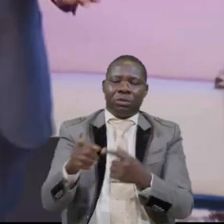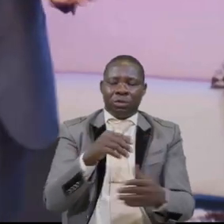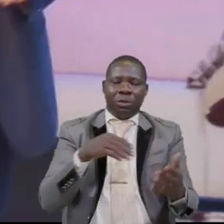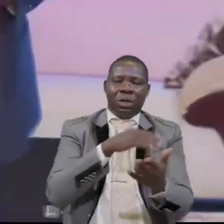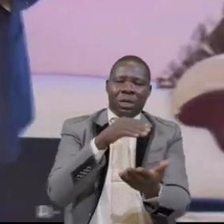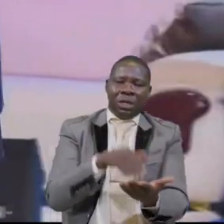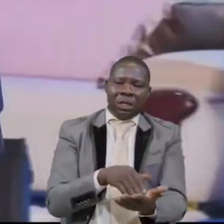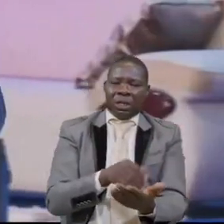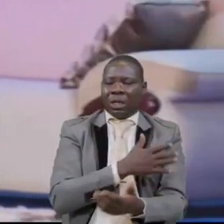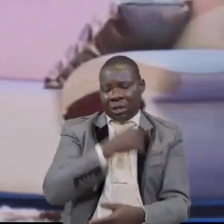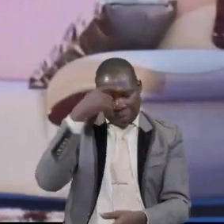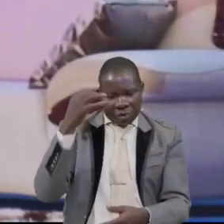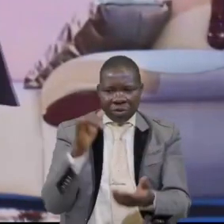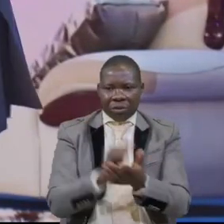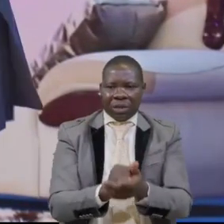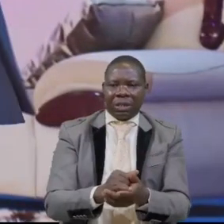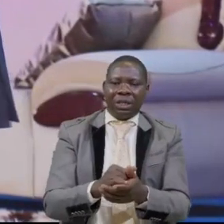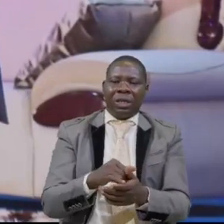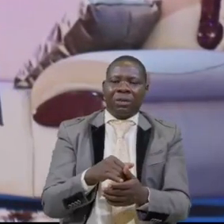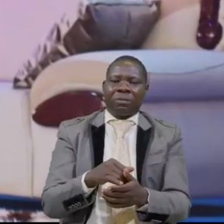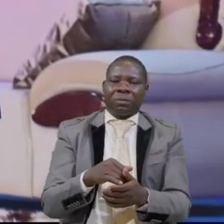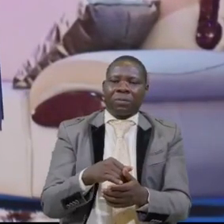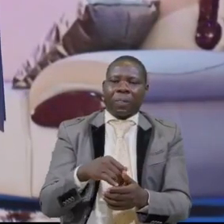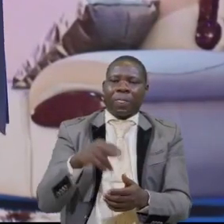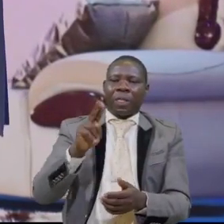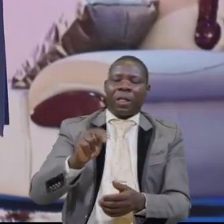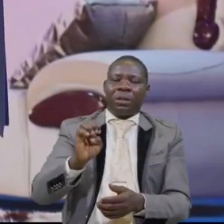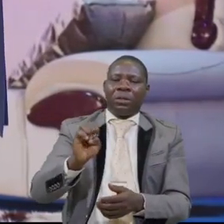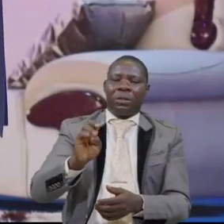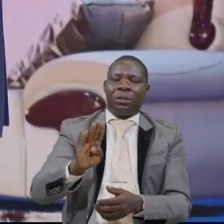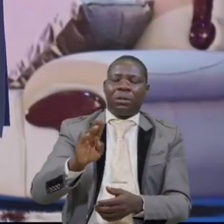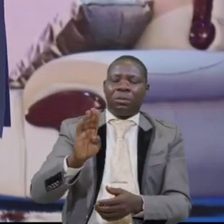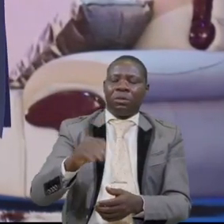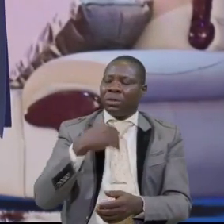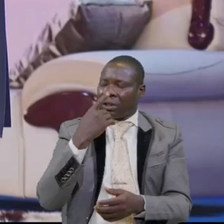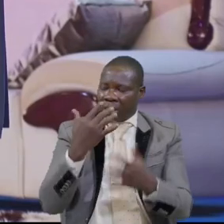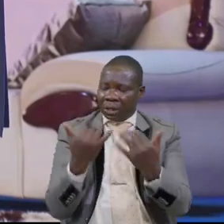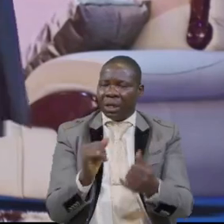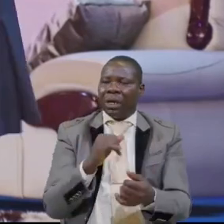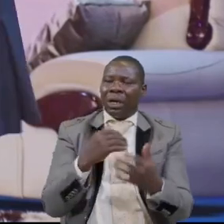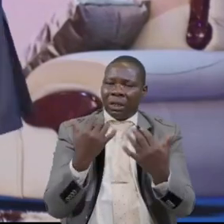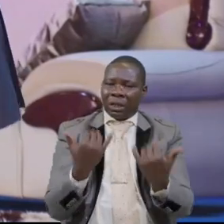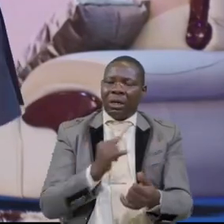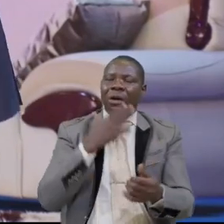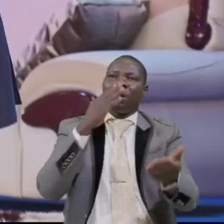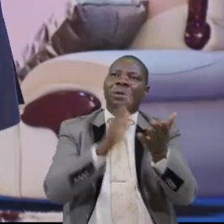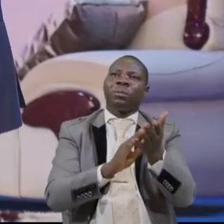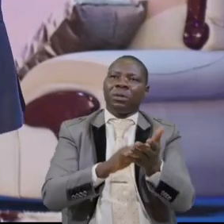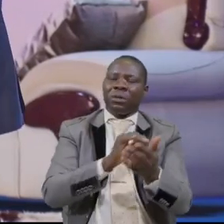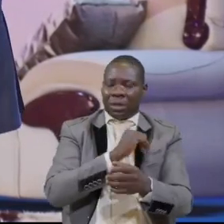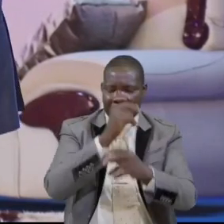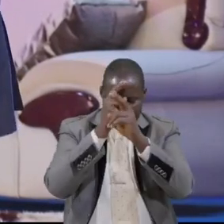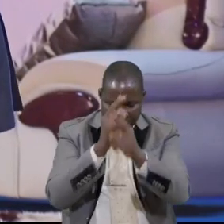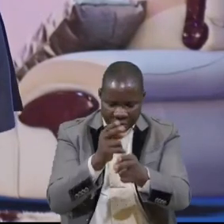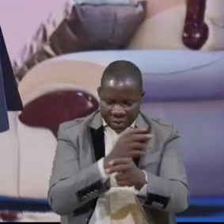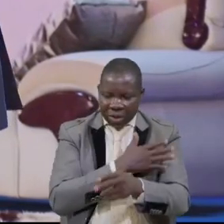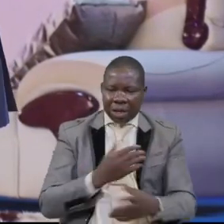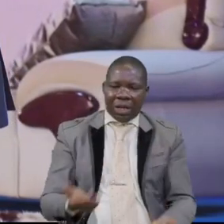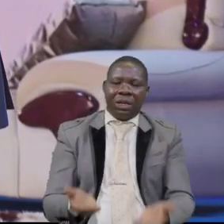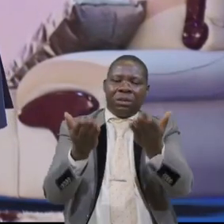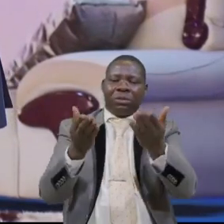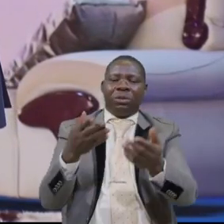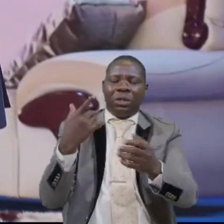pour cela, finalement, Nebuchadnezzar a dit maintenant, oh, je loue et j'exalte, je glorifie le Dieu des